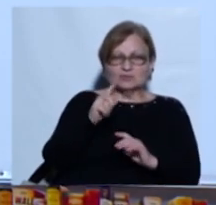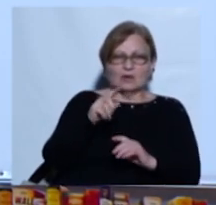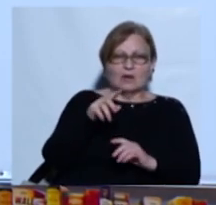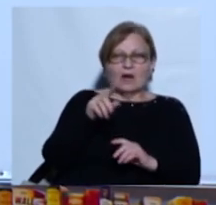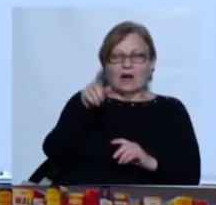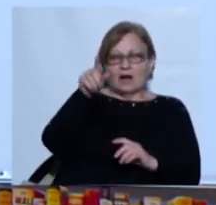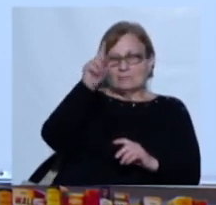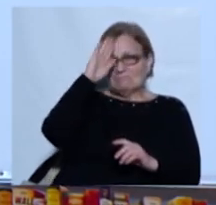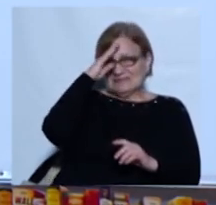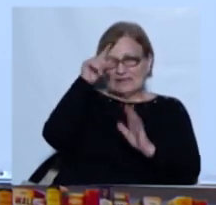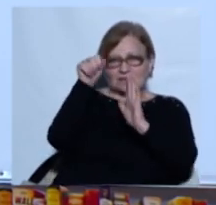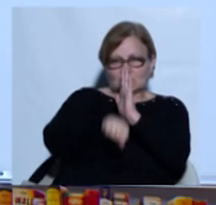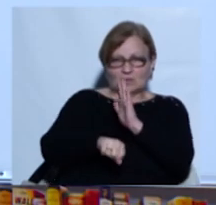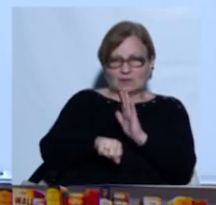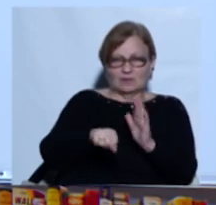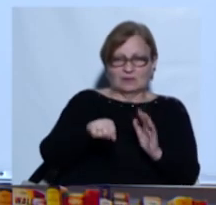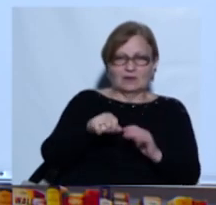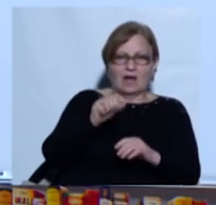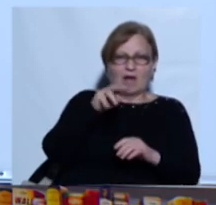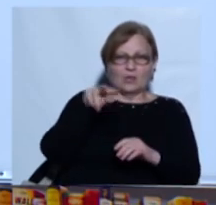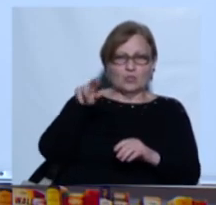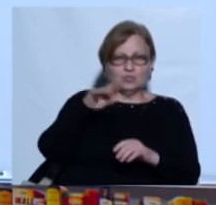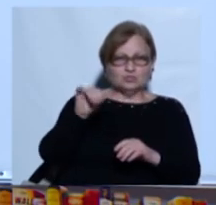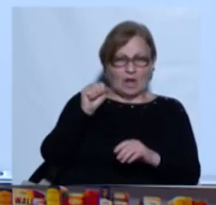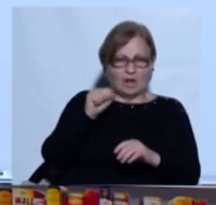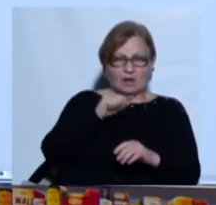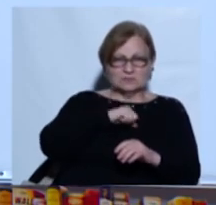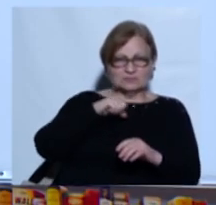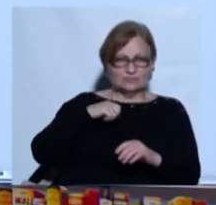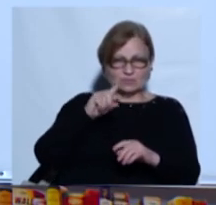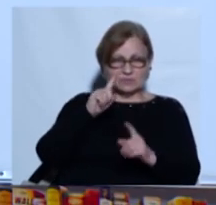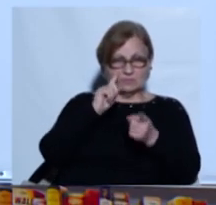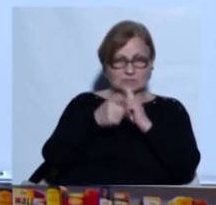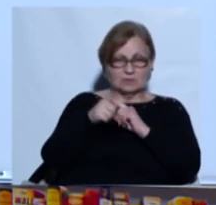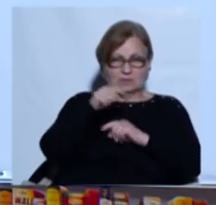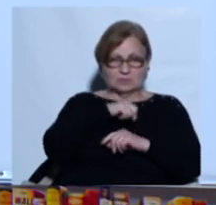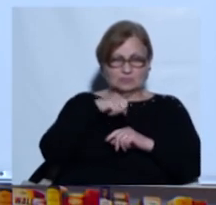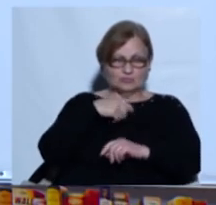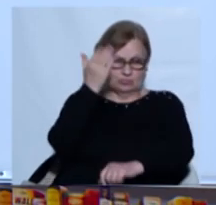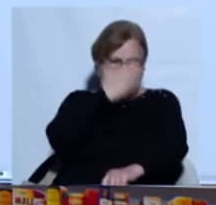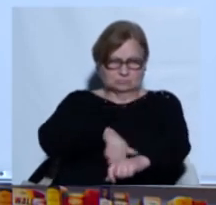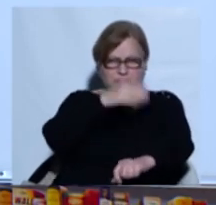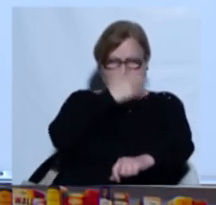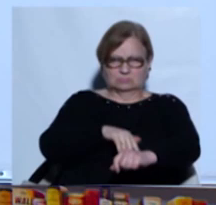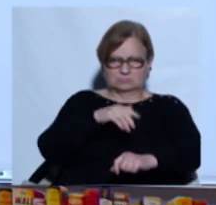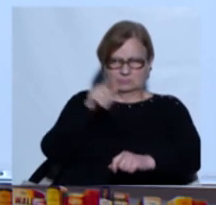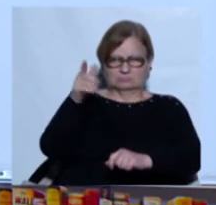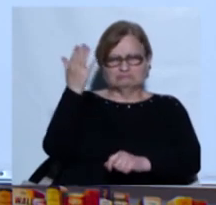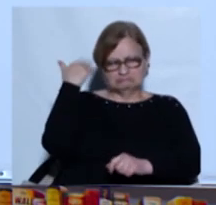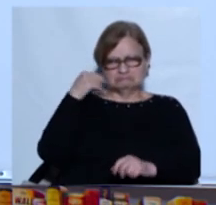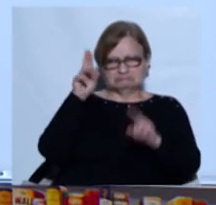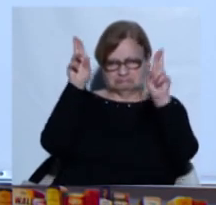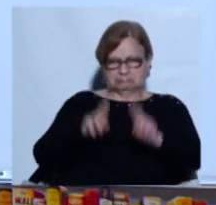არ არის, რომ აი ალუდა უცებ. ალუდა იყო თვითონ იმ კანონის, მკლავის მოკვეთის კანონის არა მარტო